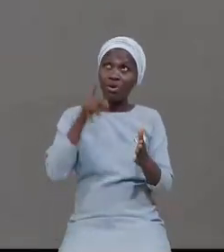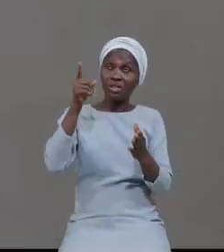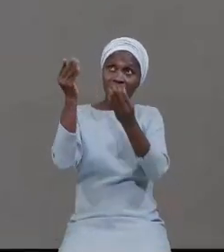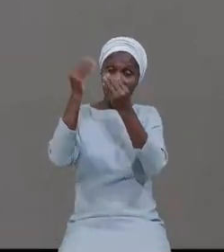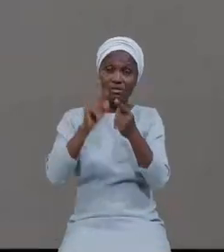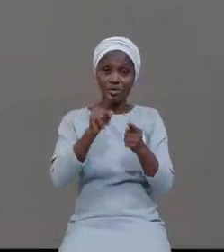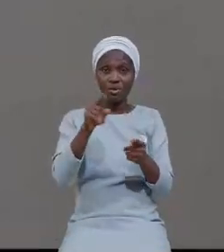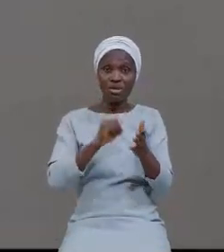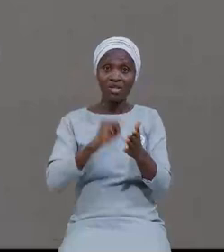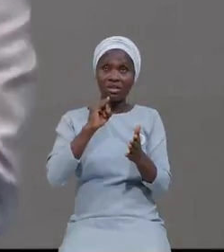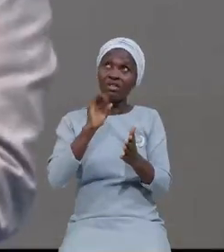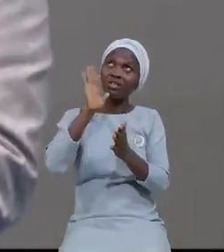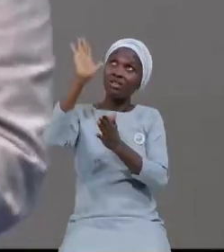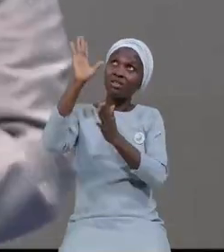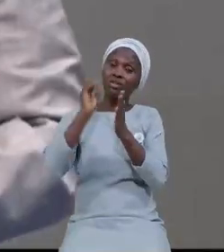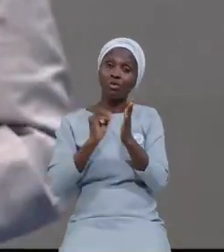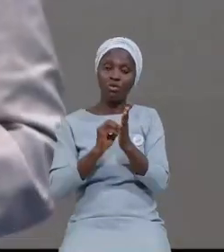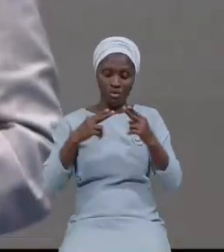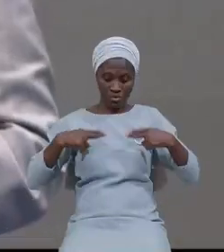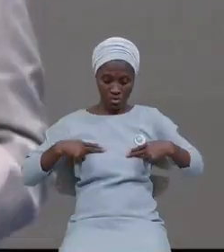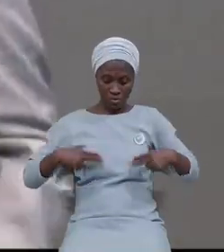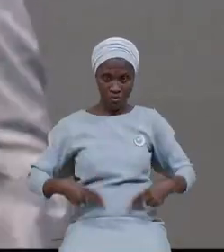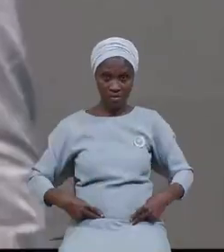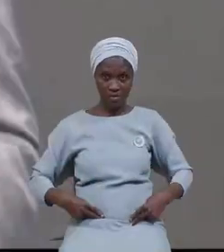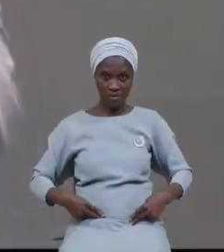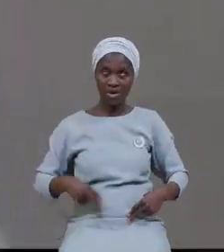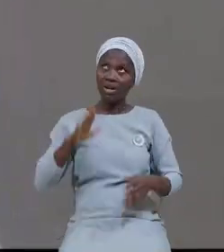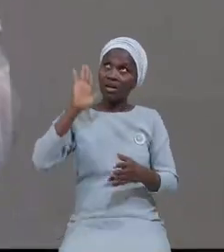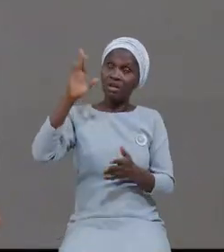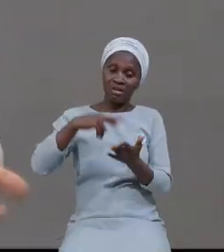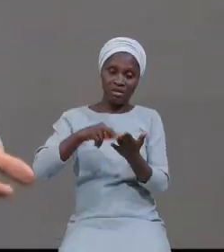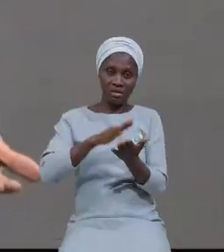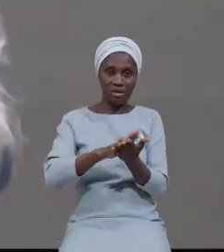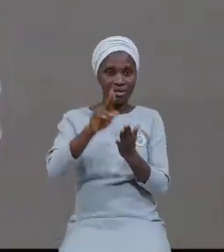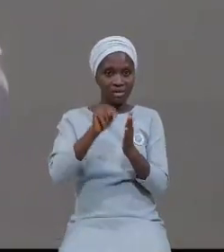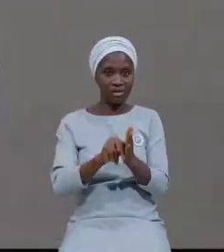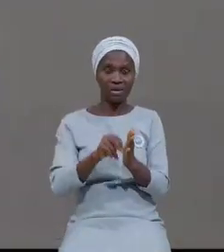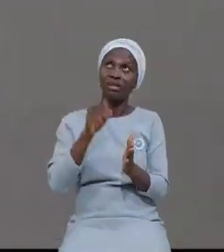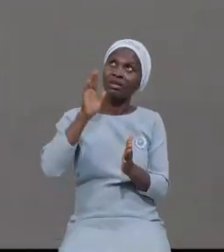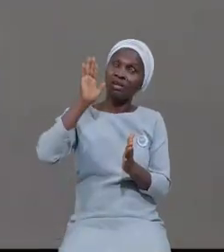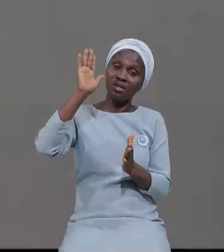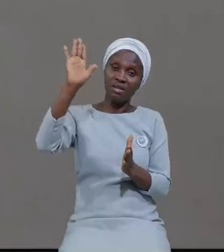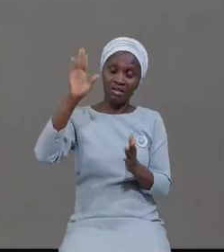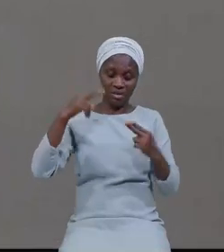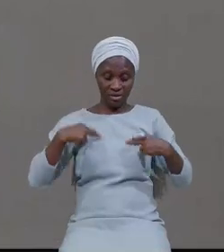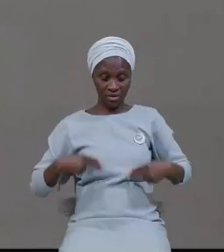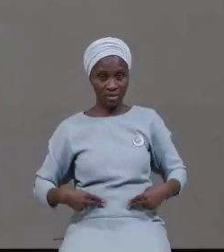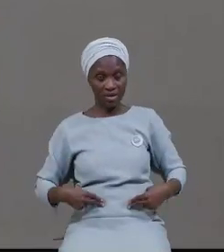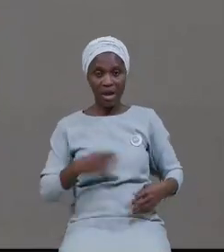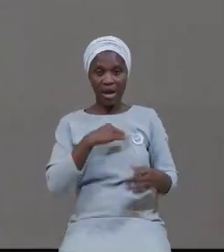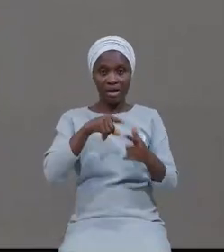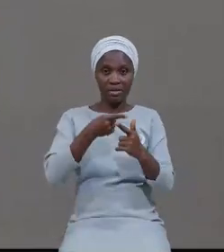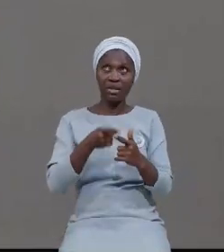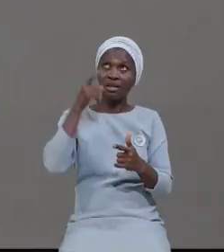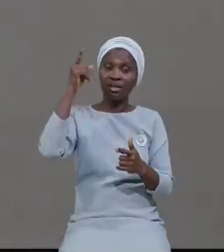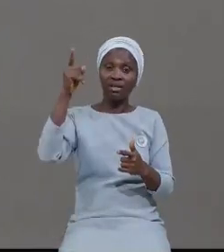donne c'est sa propre santé il te donne sa justice il te donne sa santé et